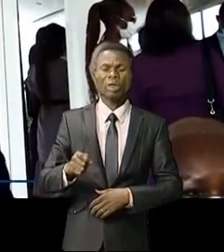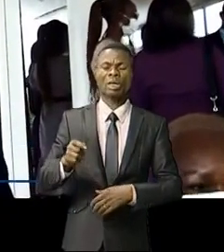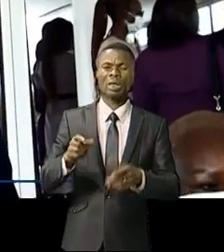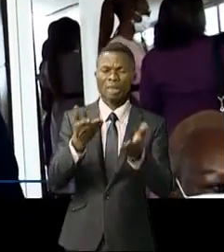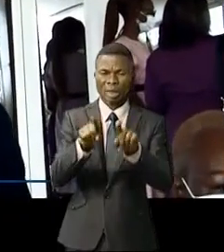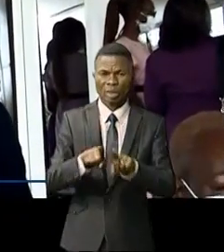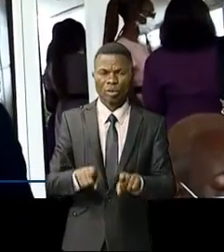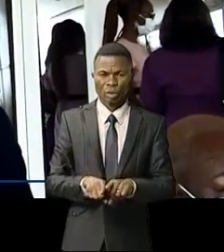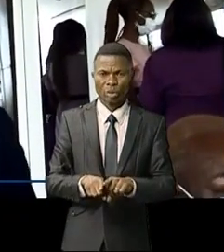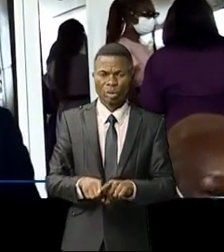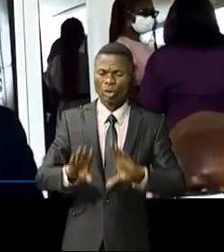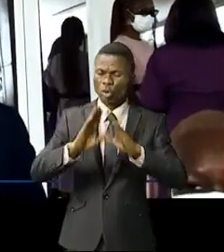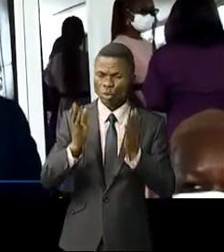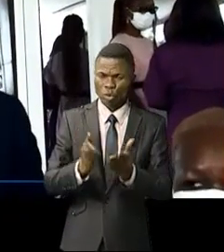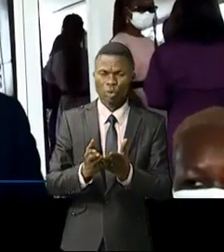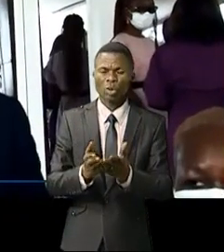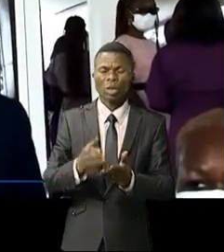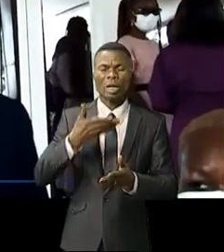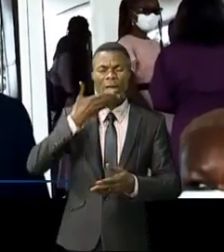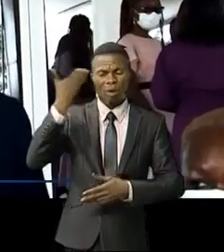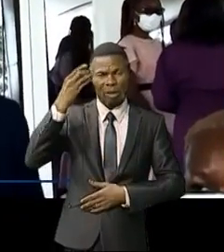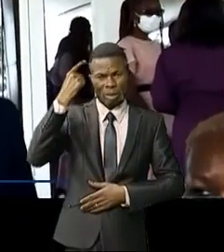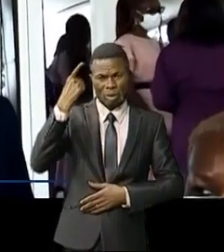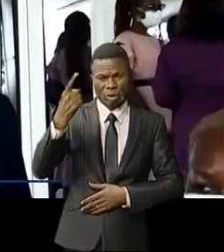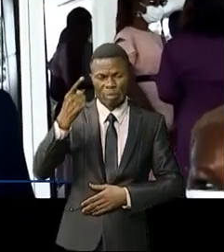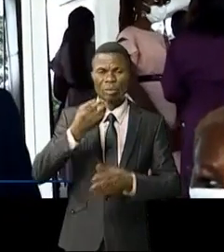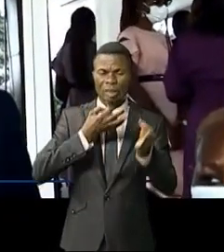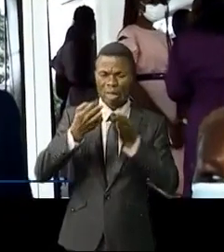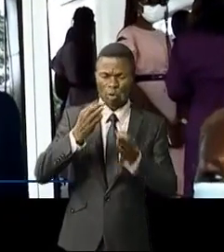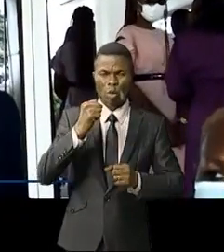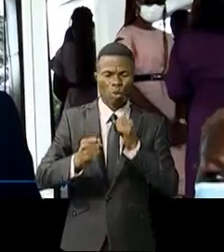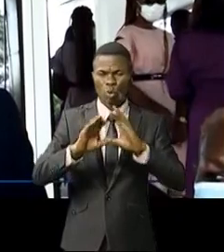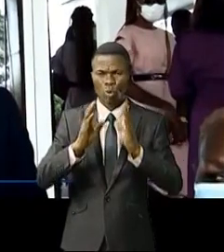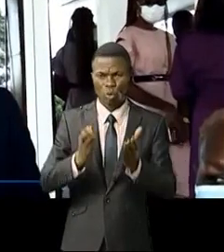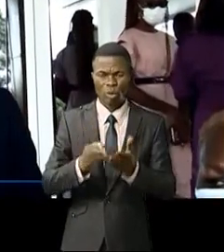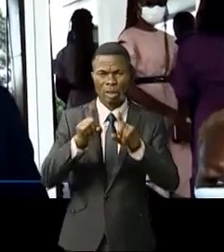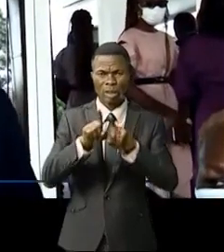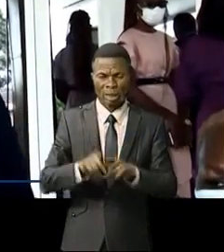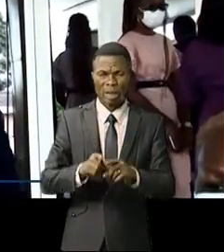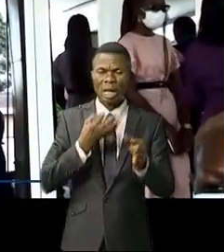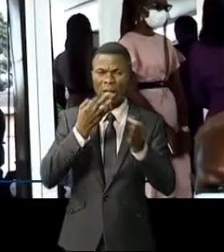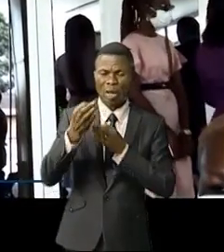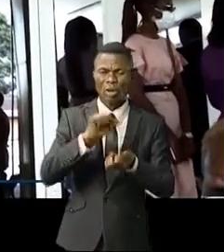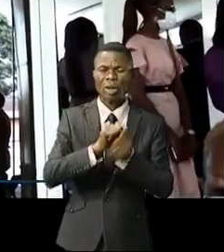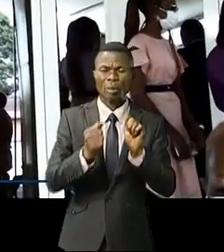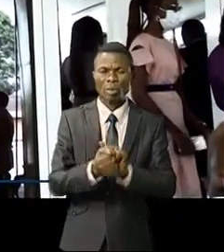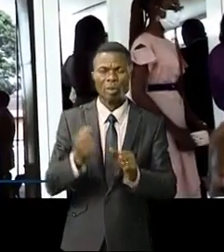qui est tout à fait également dans cet esprit. Donc nous avons évoqué nos efforts et nous avons aussi évoqué les